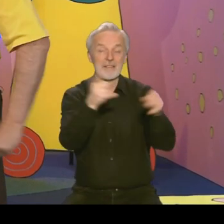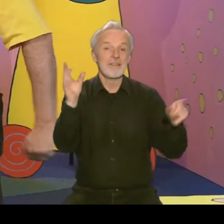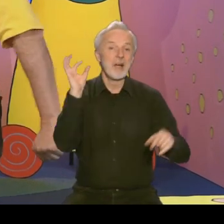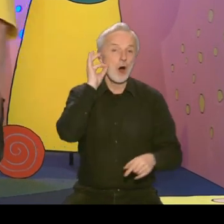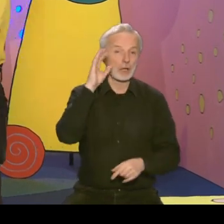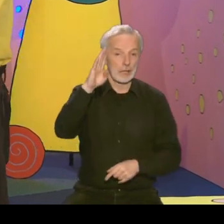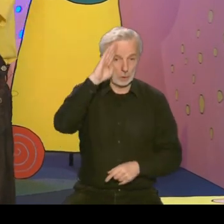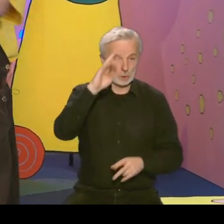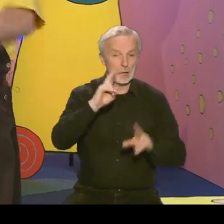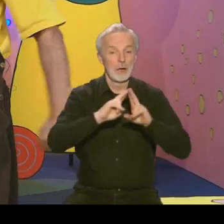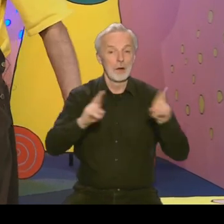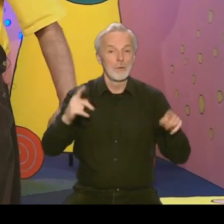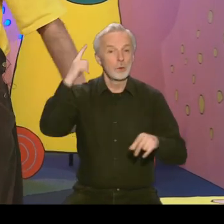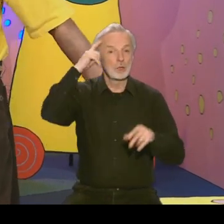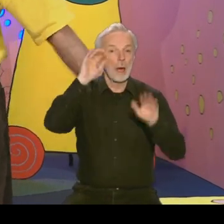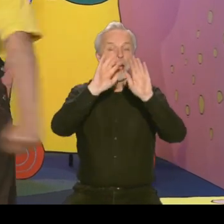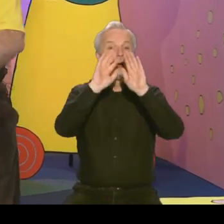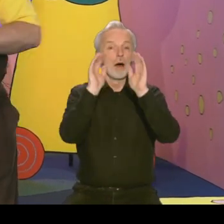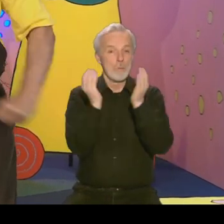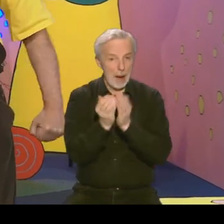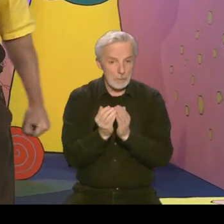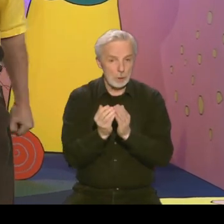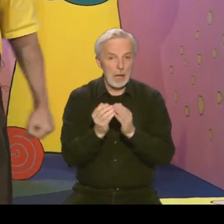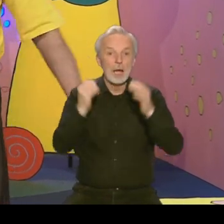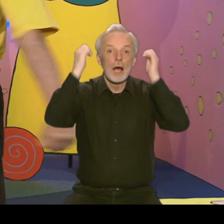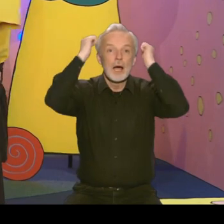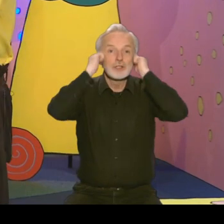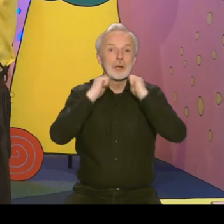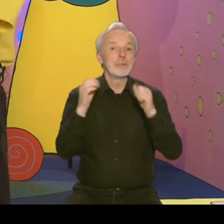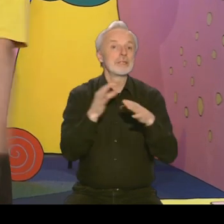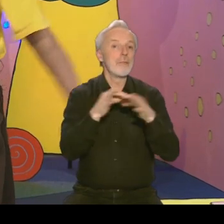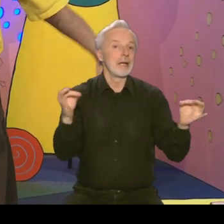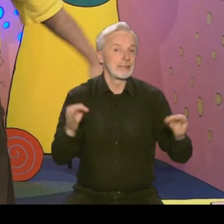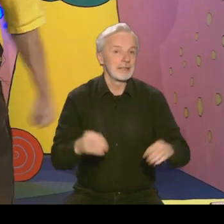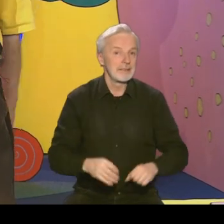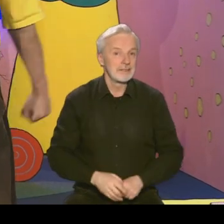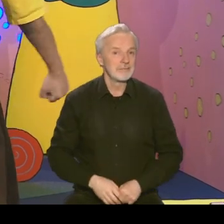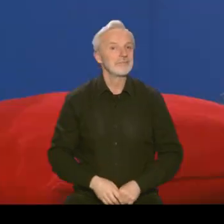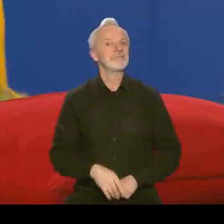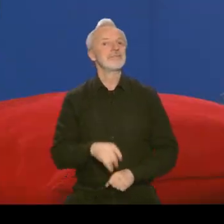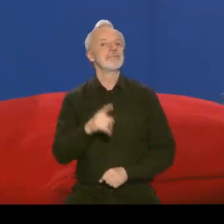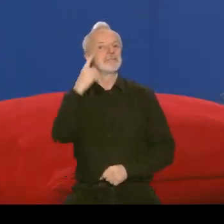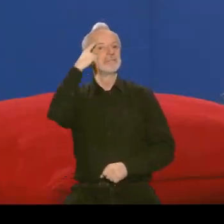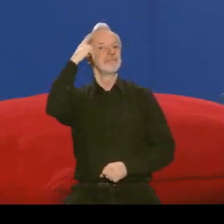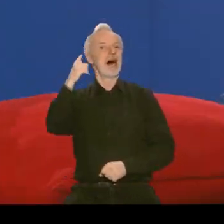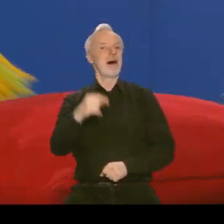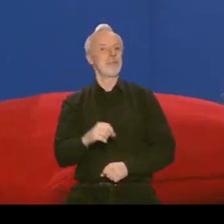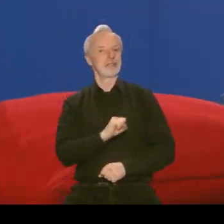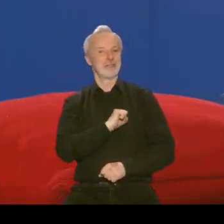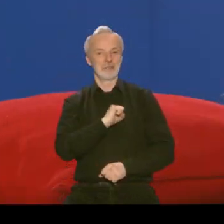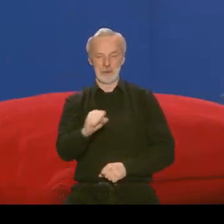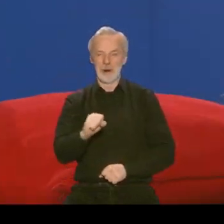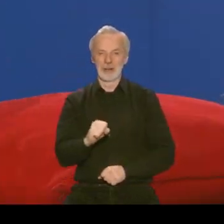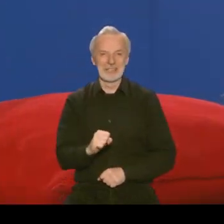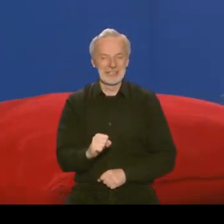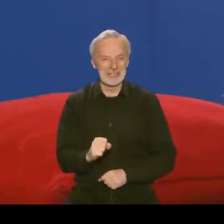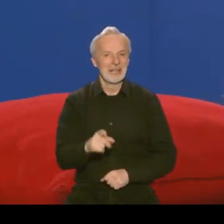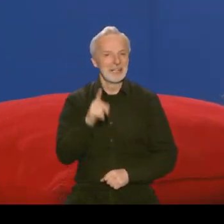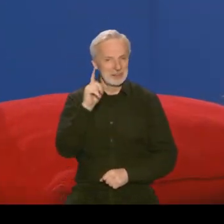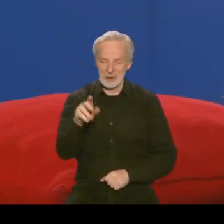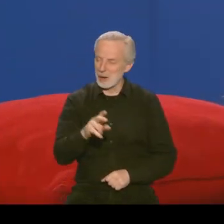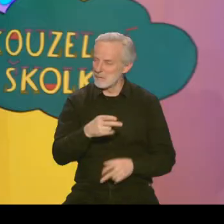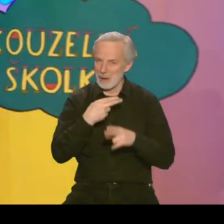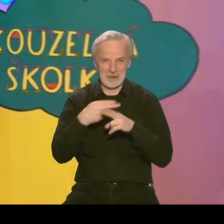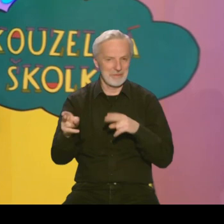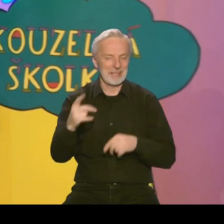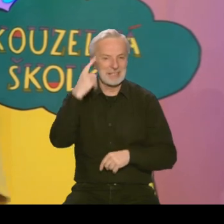můžou nosit na hlavě bambuly a čepici nechat ve skříni. To je co? To je něco, to je výborný nápad,